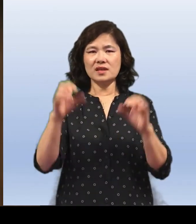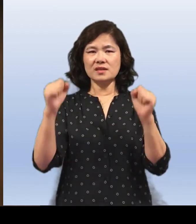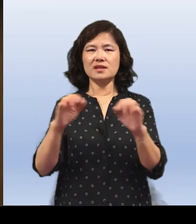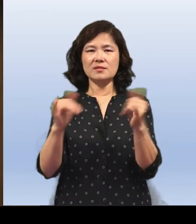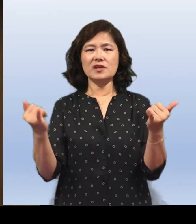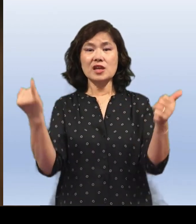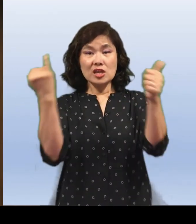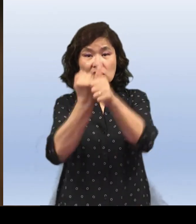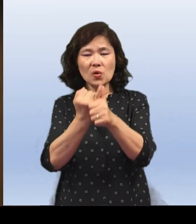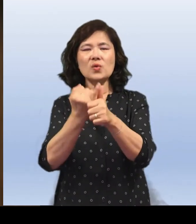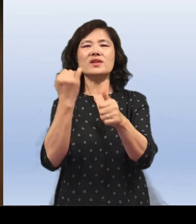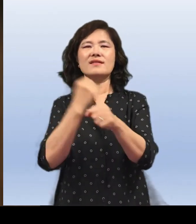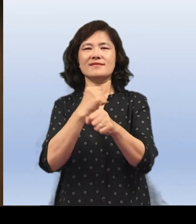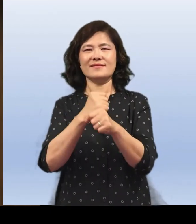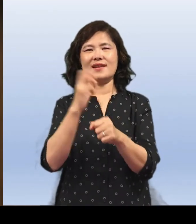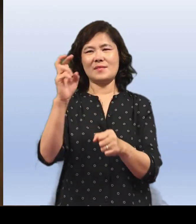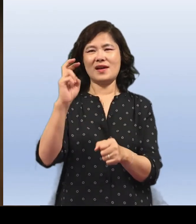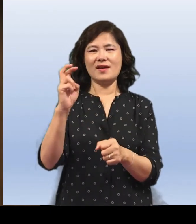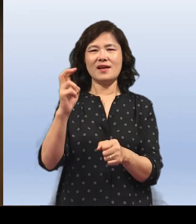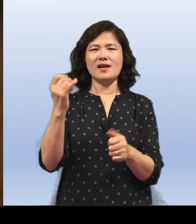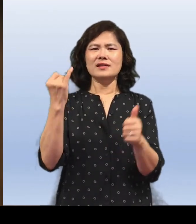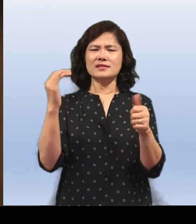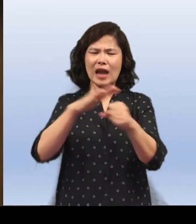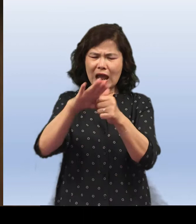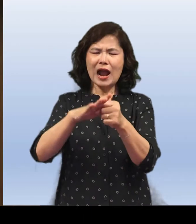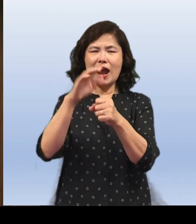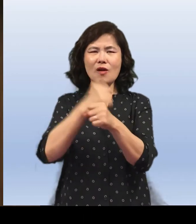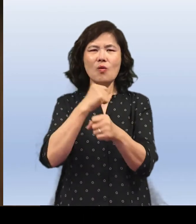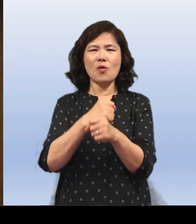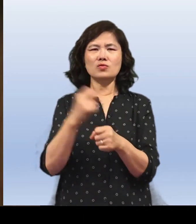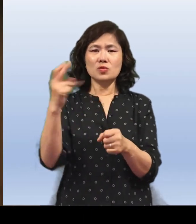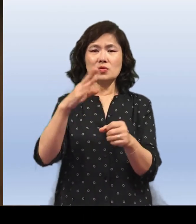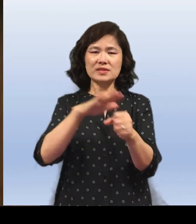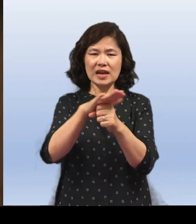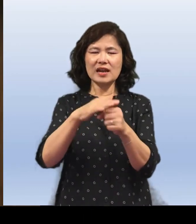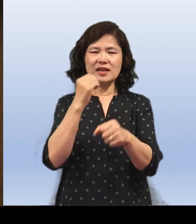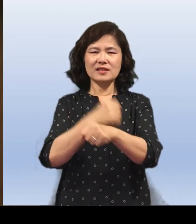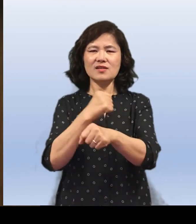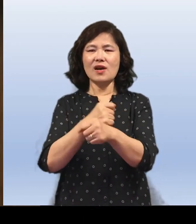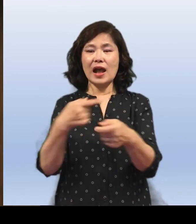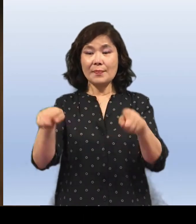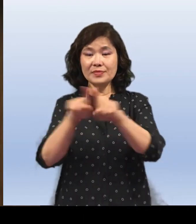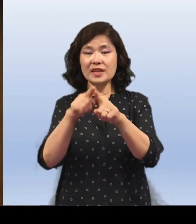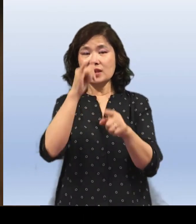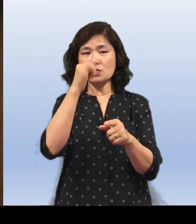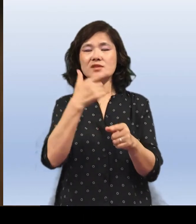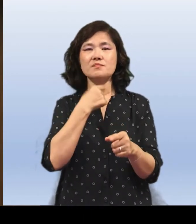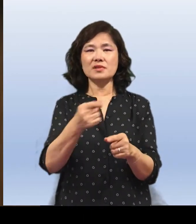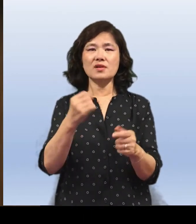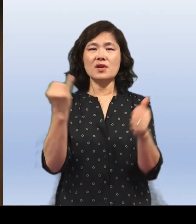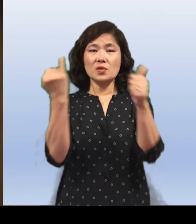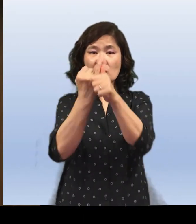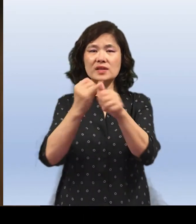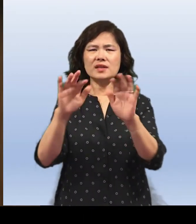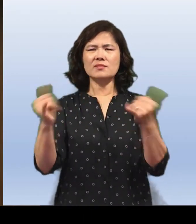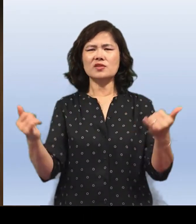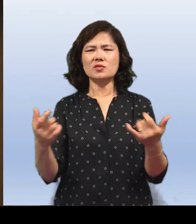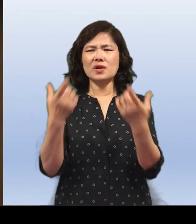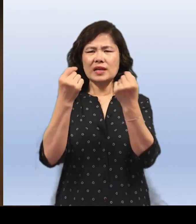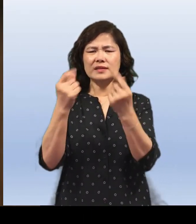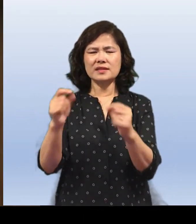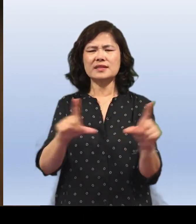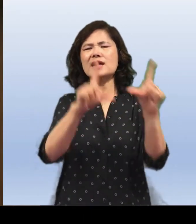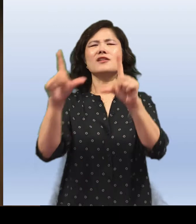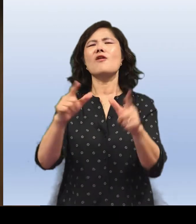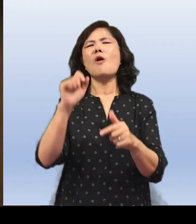분들이 결혼을 하셨을 텐데요. 사랑하고 그리고 사랑해서 함께 있고 싶어서 결혼한 사람들도 동거하는 것이